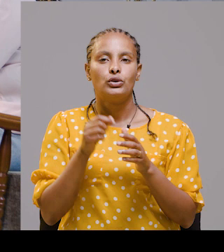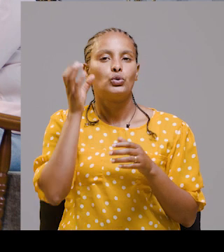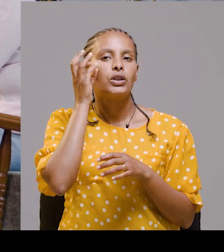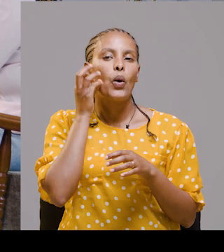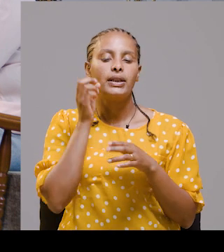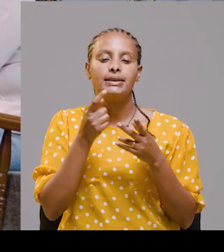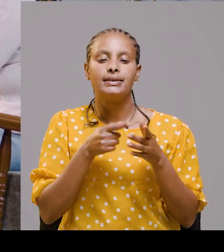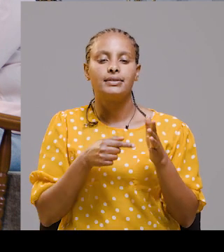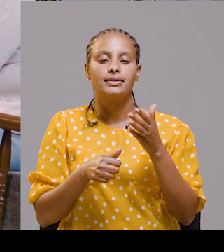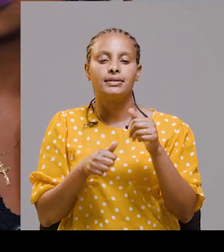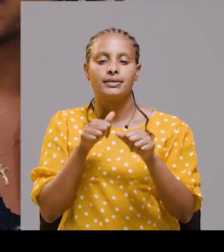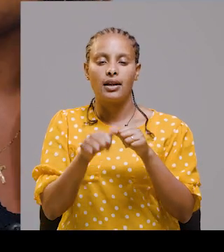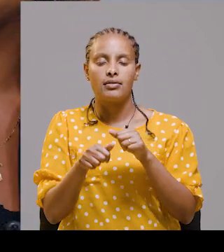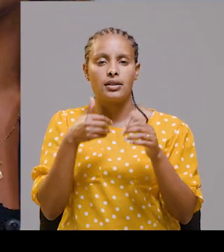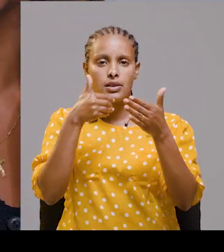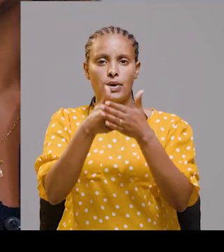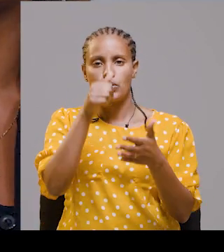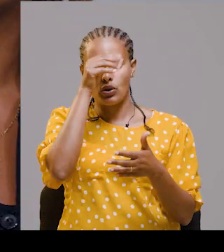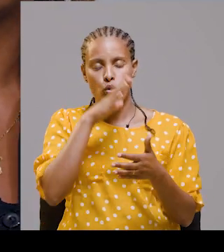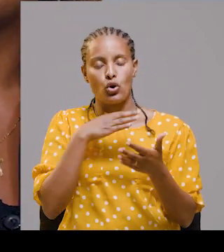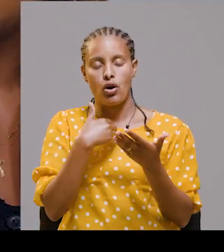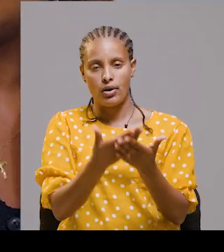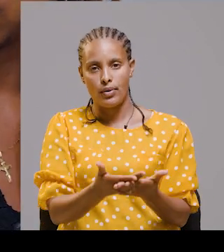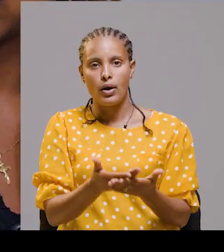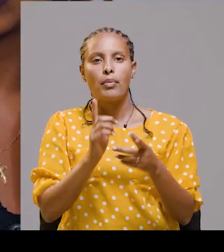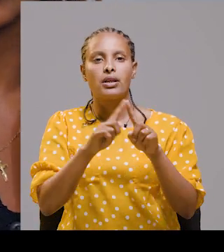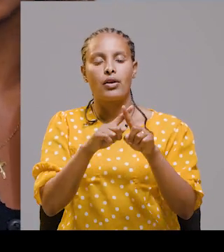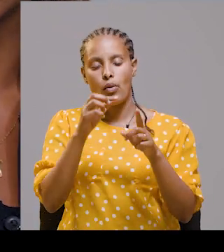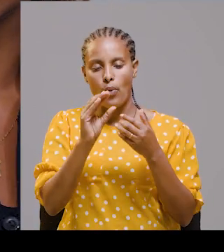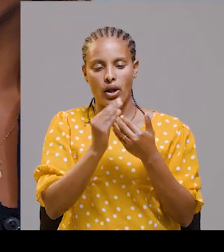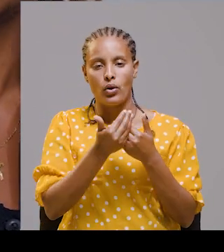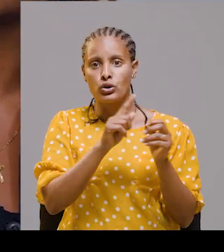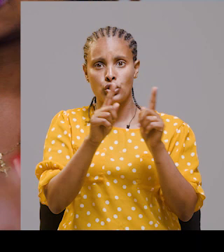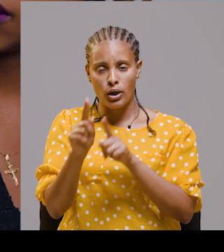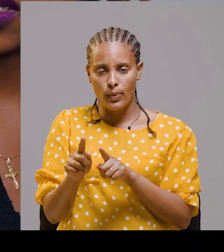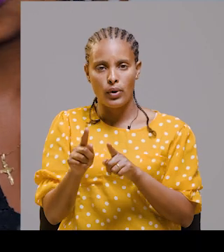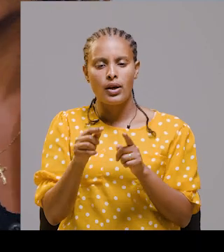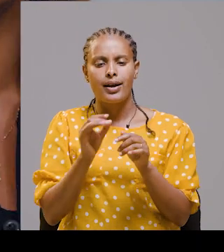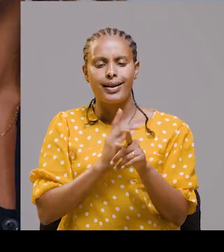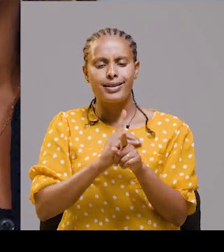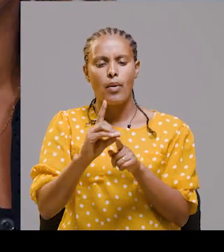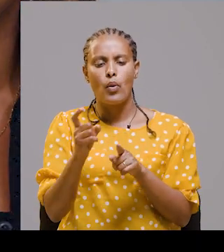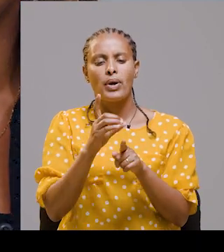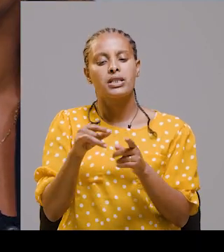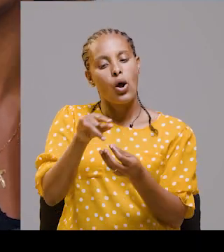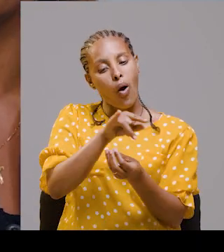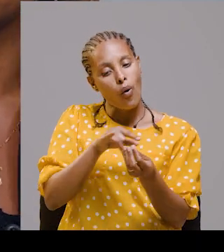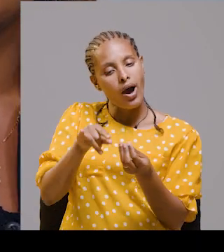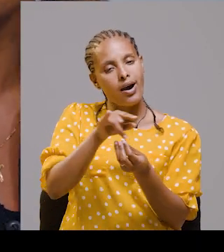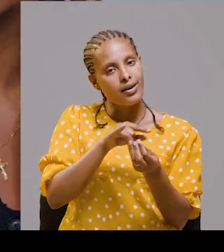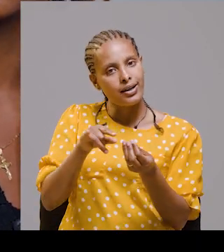ከጾታዊ ጥቃት የደረሰባቸው ሰዎች አሉ፣ በተለያዩ መልኩ ደግሞ ቀጥታም ይሁን በተዘዋዋሪ